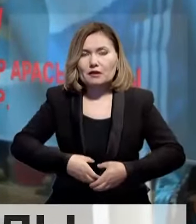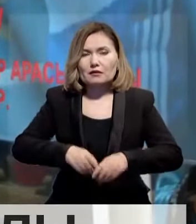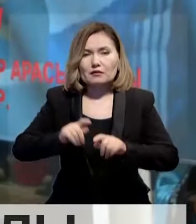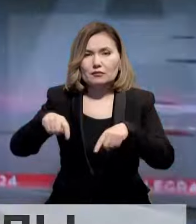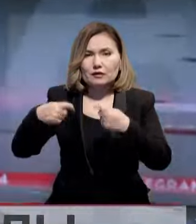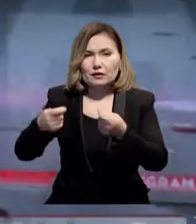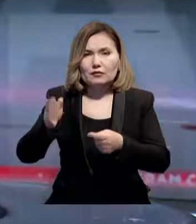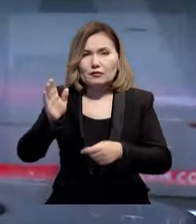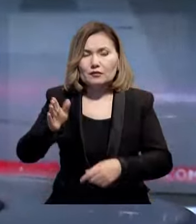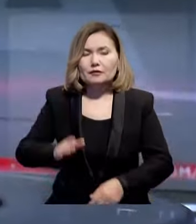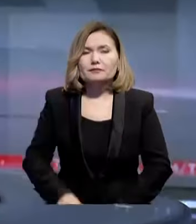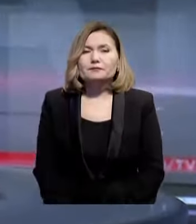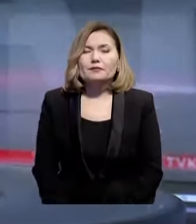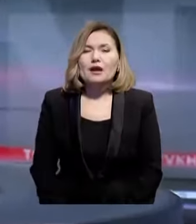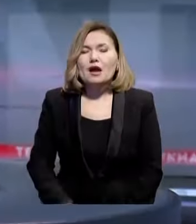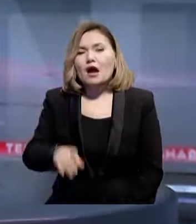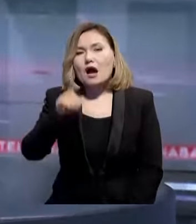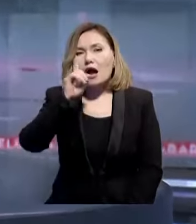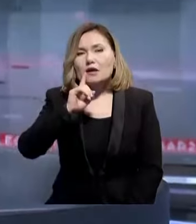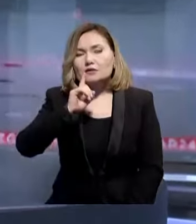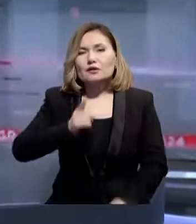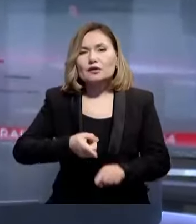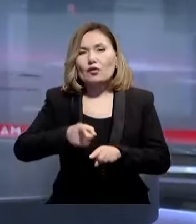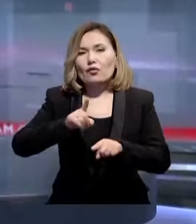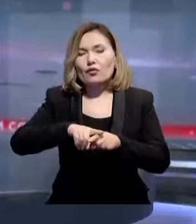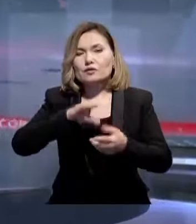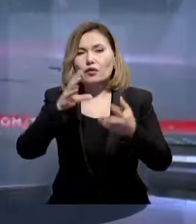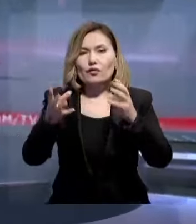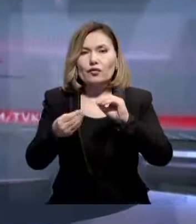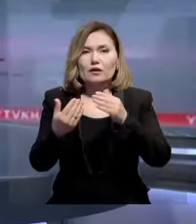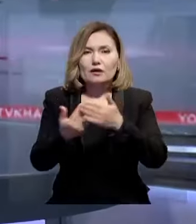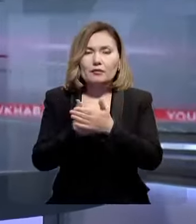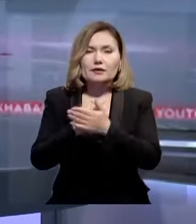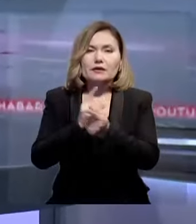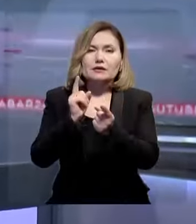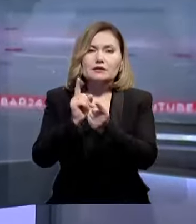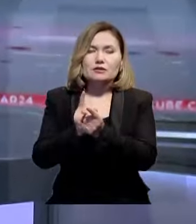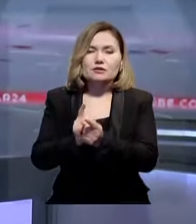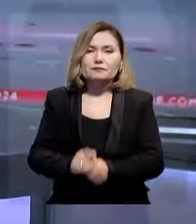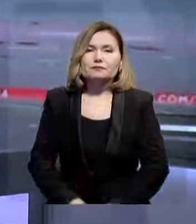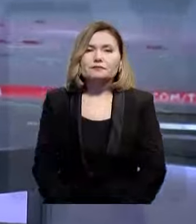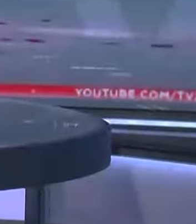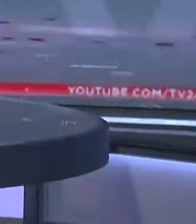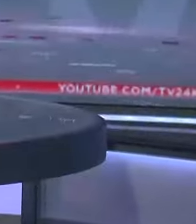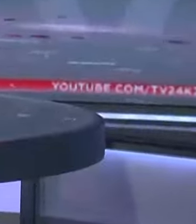Әзірге айтарымыз осы. Келесі эфирде кездескенше аман сау болыңыздар.